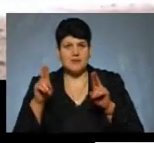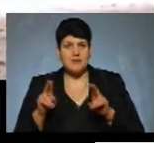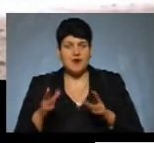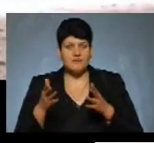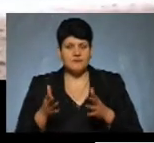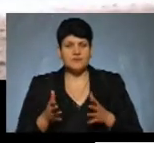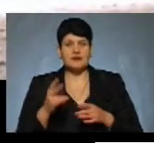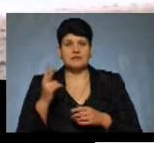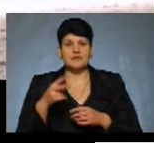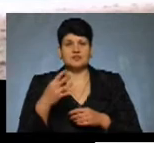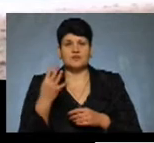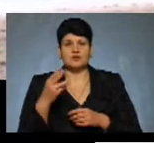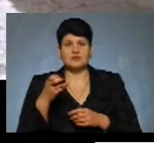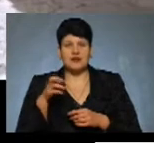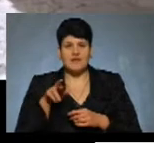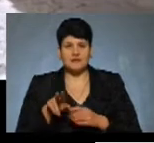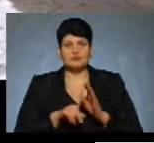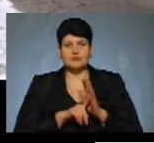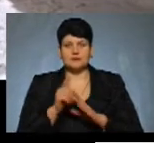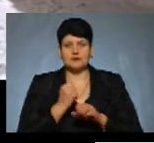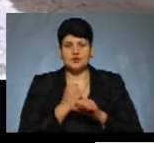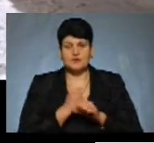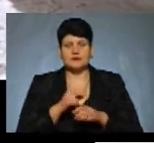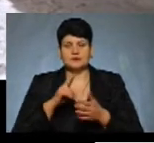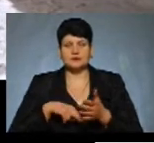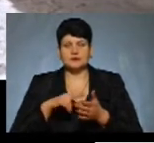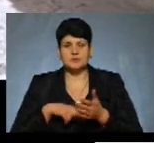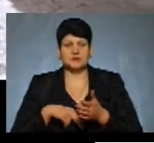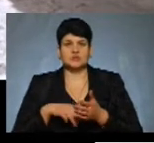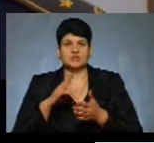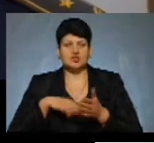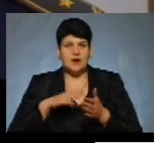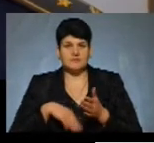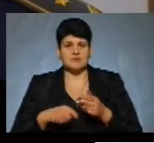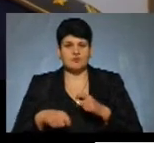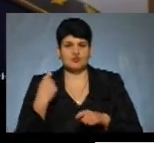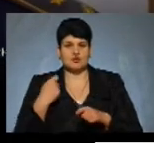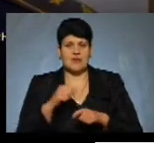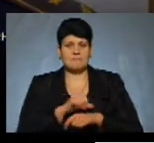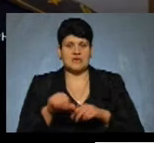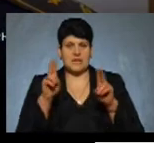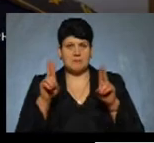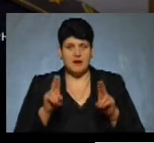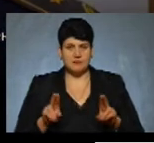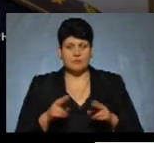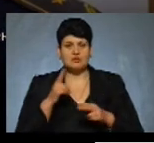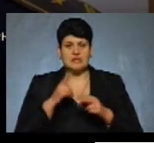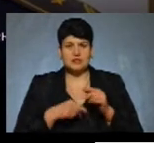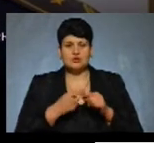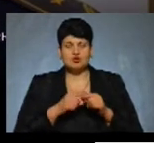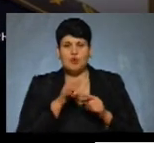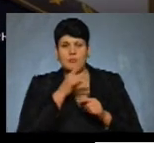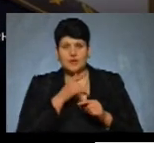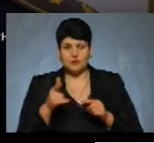травня 2019-го наберуть чинності санкції за порушення митних правил. По закінченню вказаного періоду